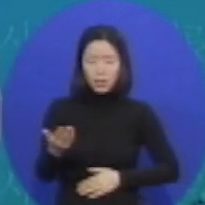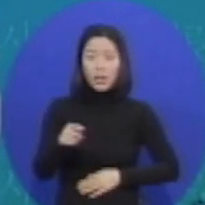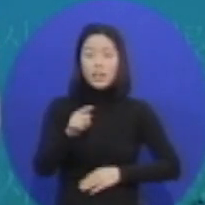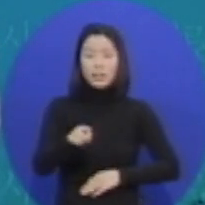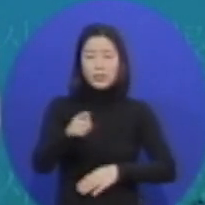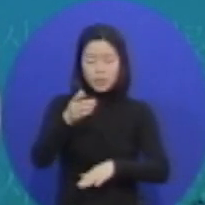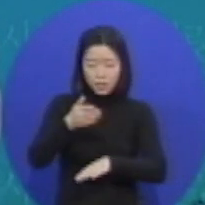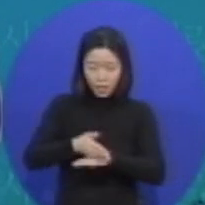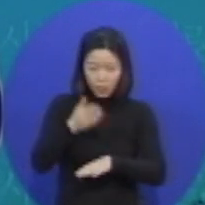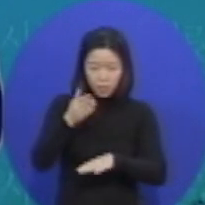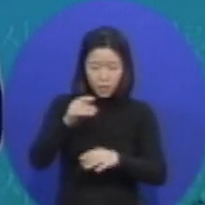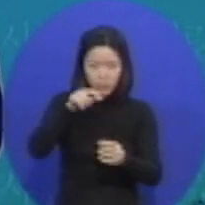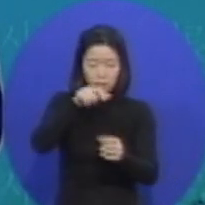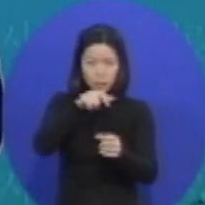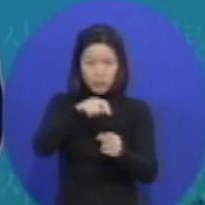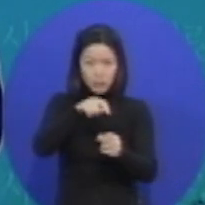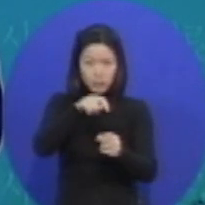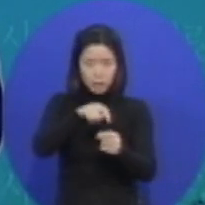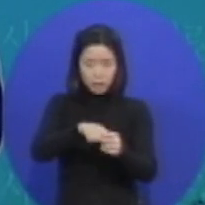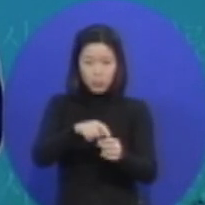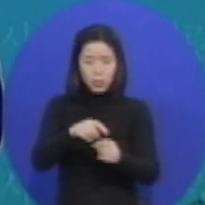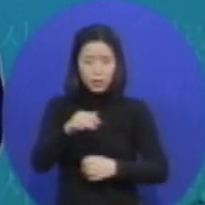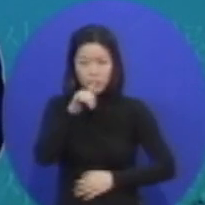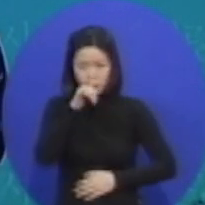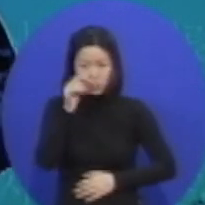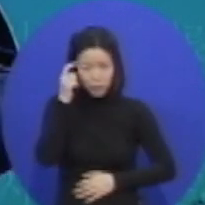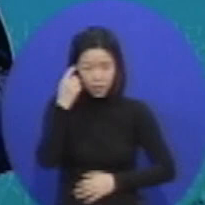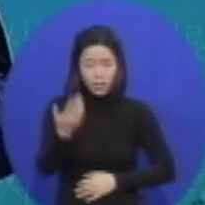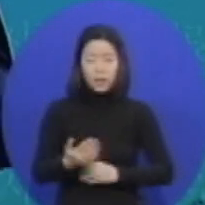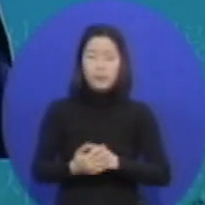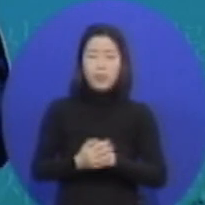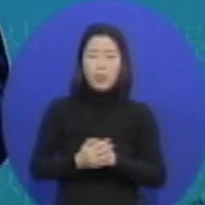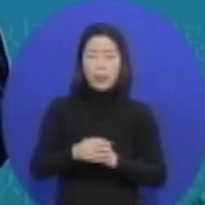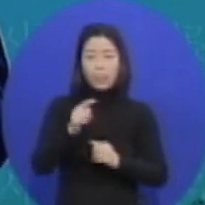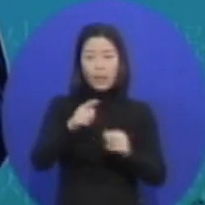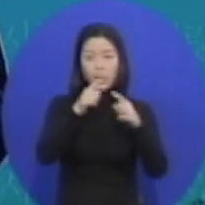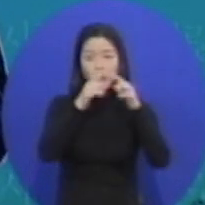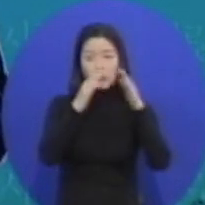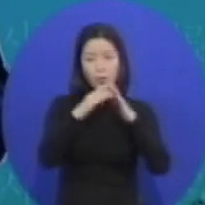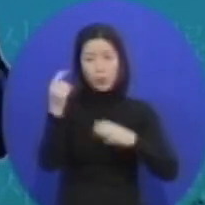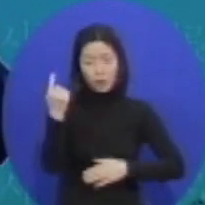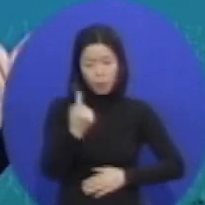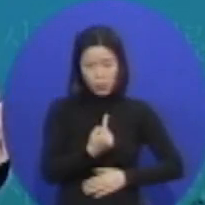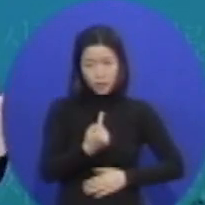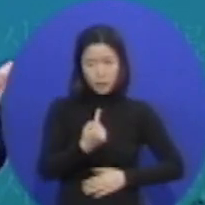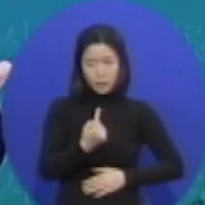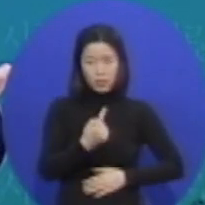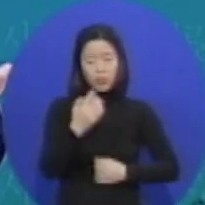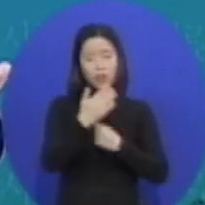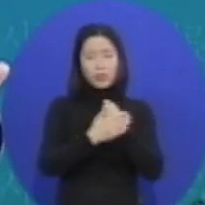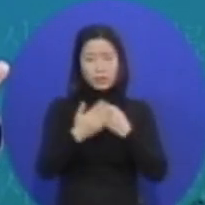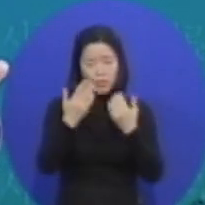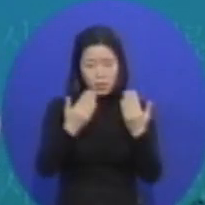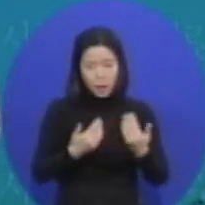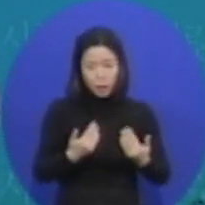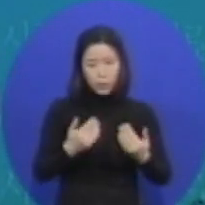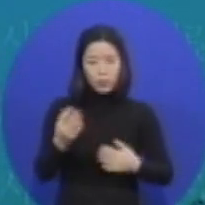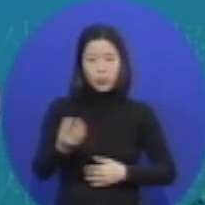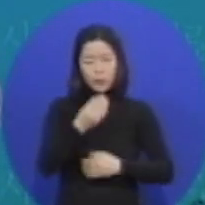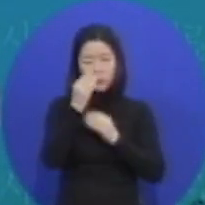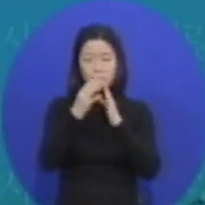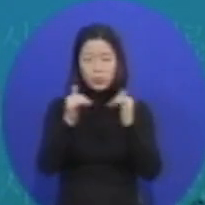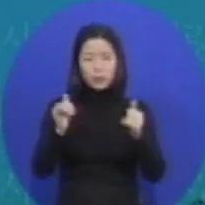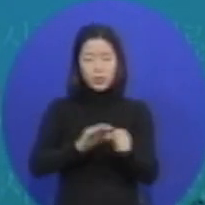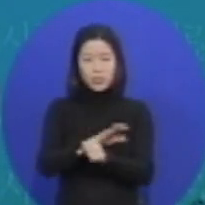들어갑니까 그럴 수도 있어요 이 교회에 와서 건네받고 성도의 사랑을 경험하고 그래서